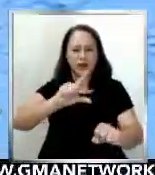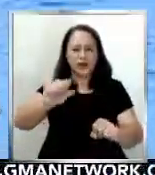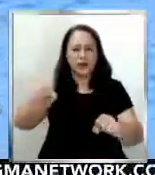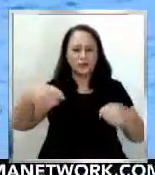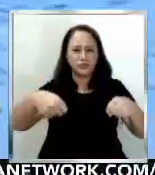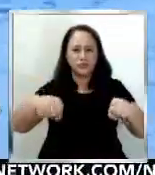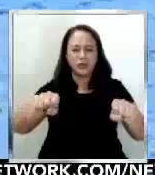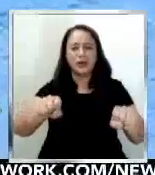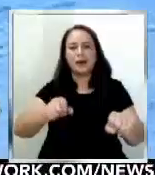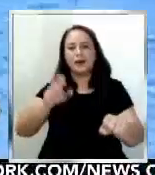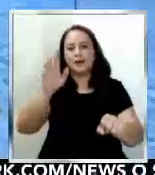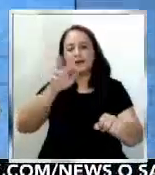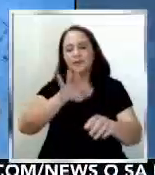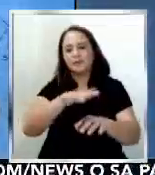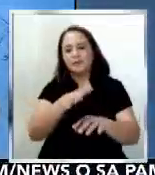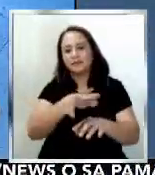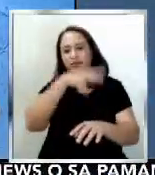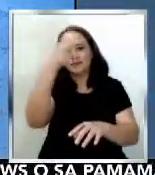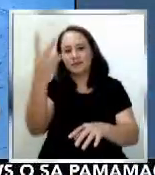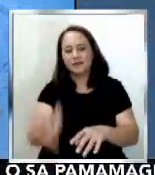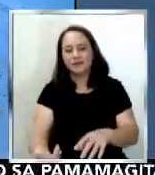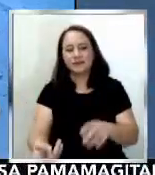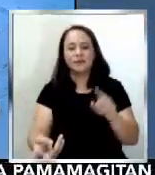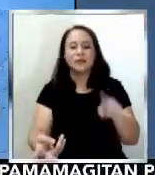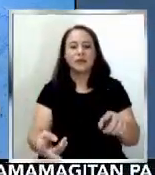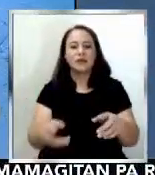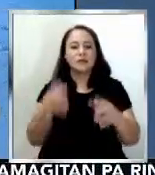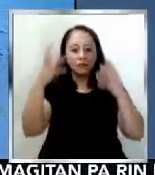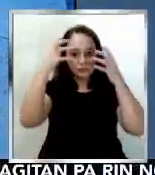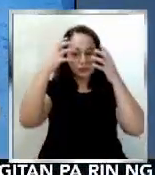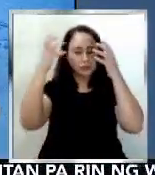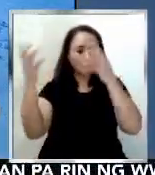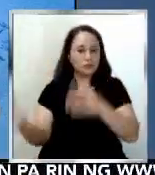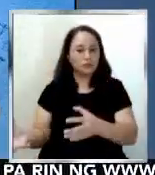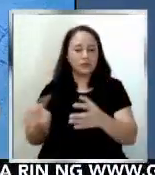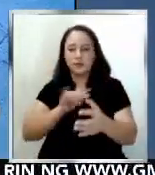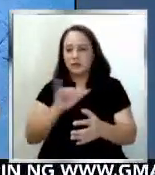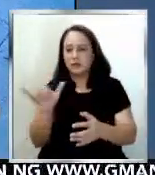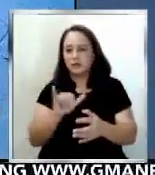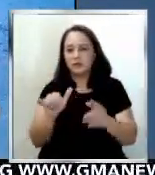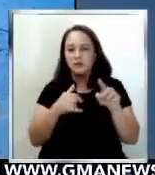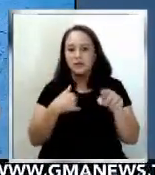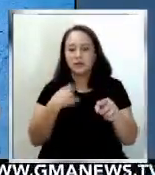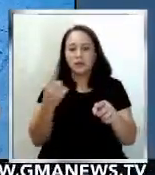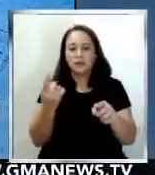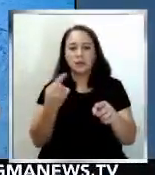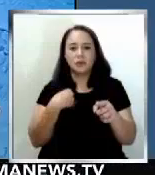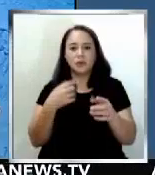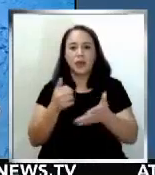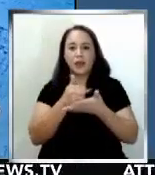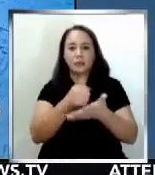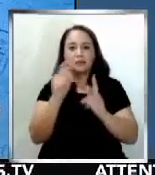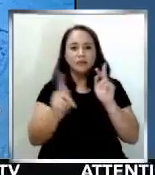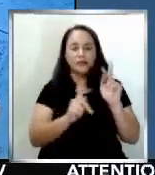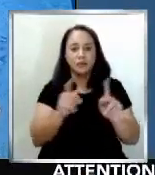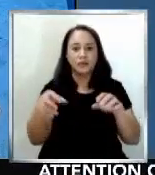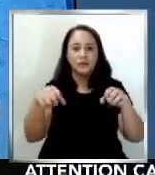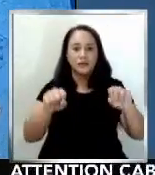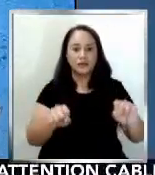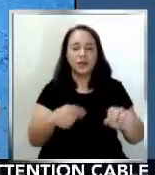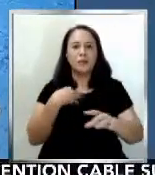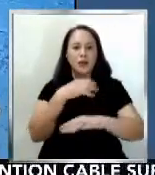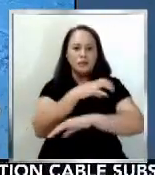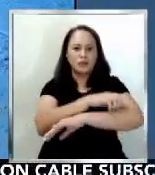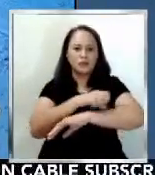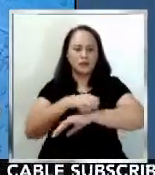ng balanse at sumemplang. Tumilapon pa ang helmet niya sa kalsada. Mabilis namang tumulong ang ilang residente sa rider. Tad-tad siya ng gasgas sa iba't ibang